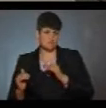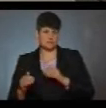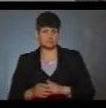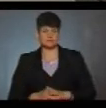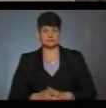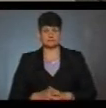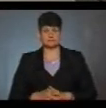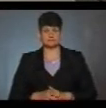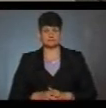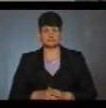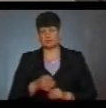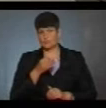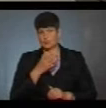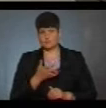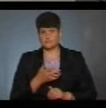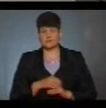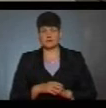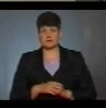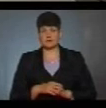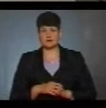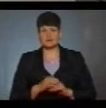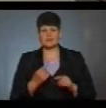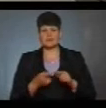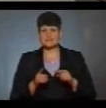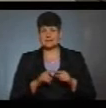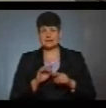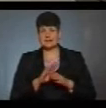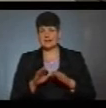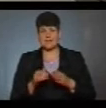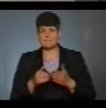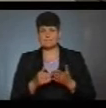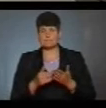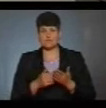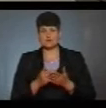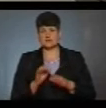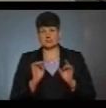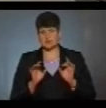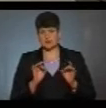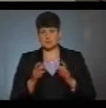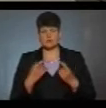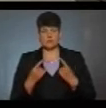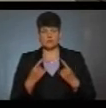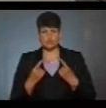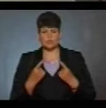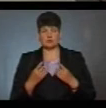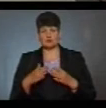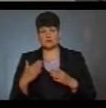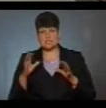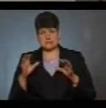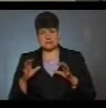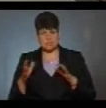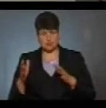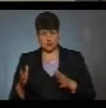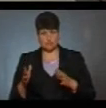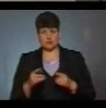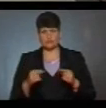динаміки уподобання. Якщо можна два слова, це не політична реклама, тому що, ну, якщо ми говоримо з точки зору закону, так, то,